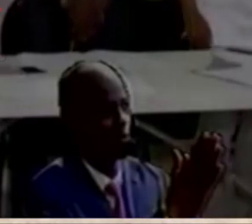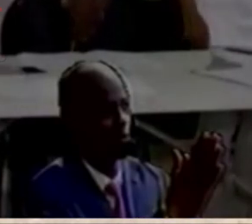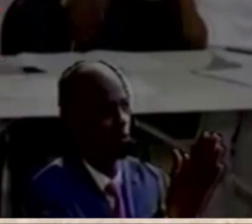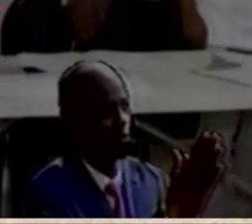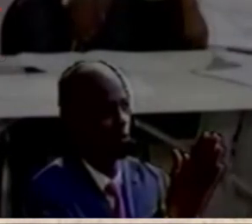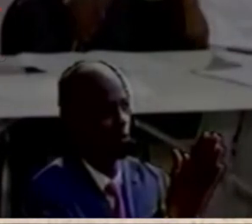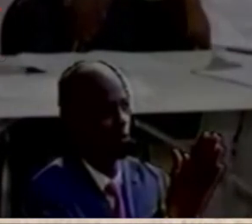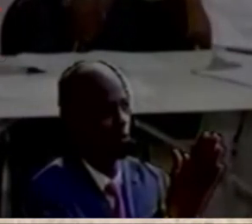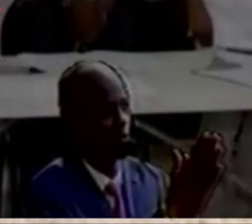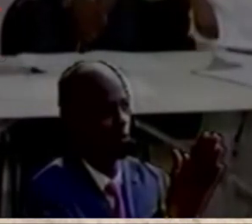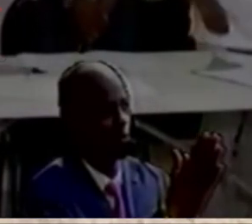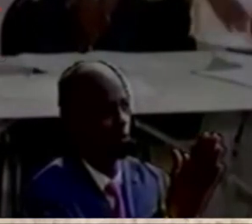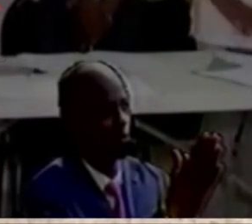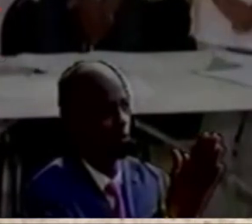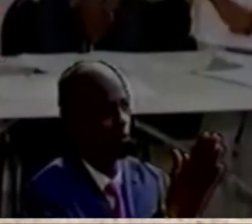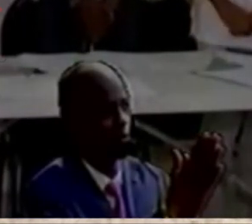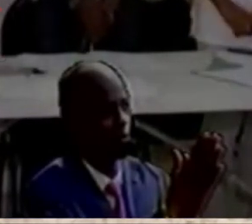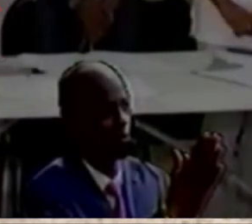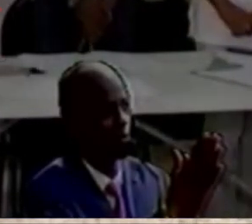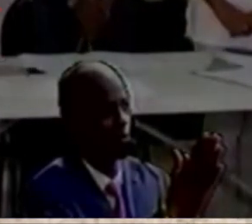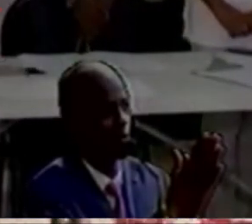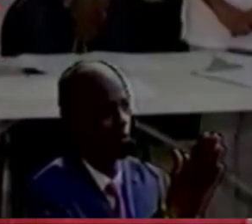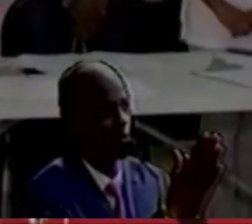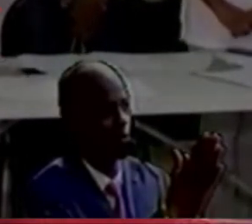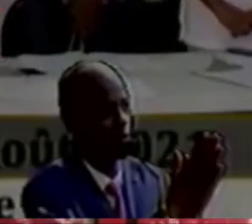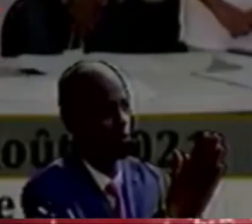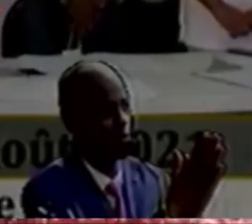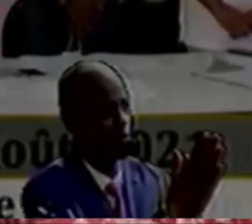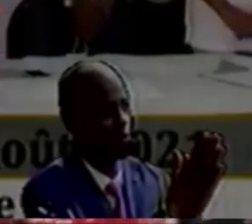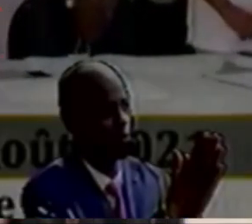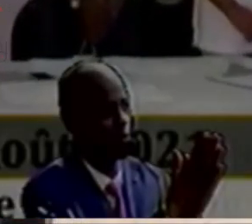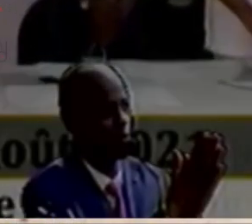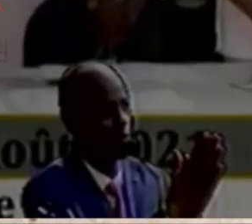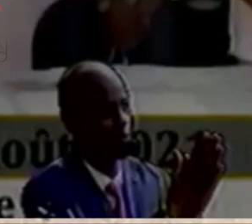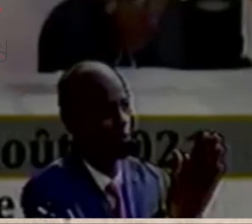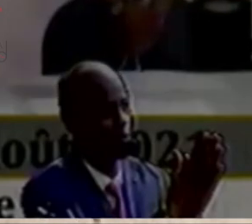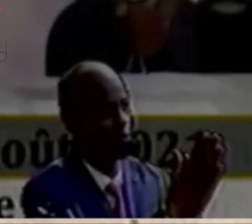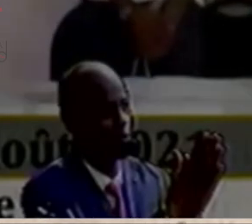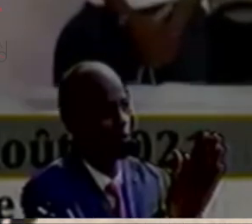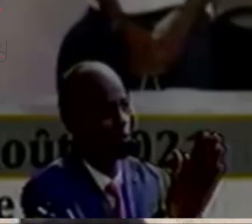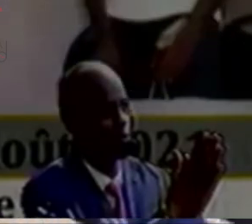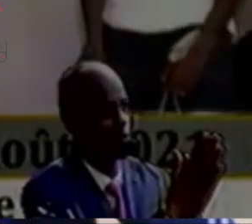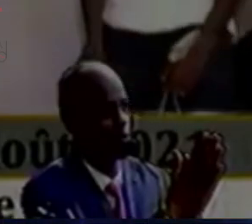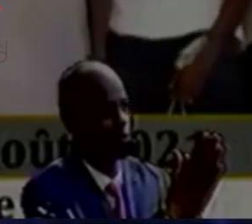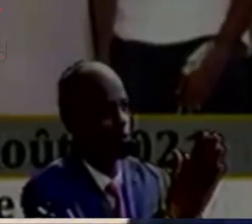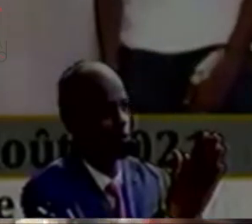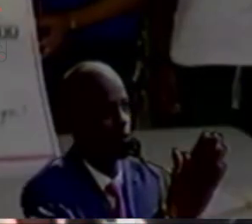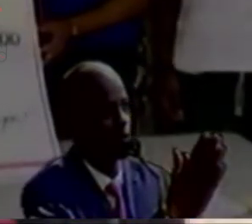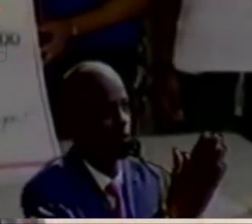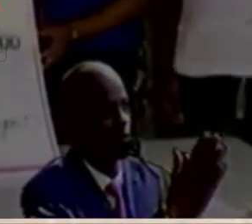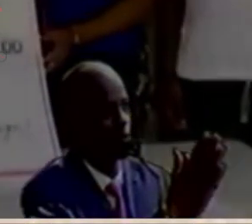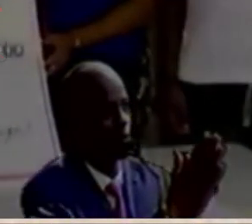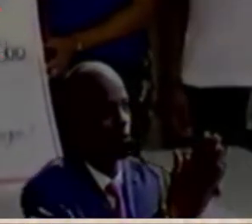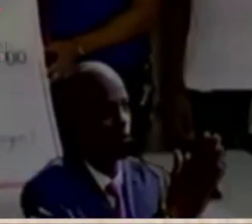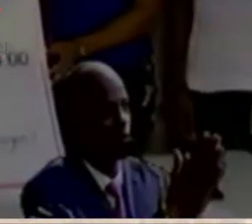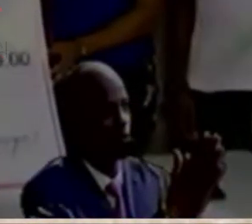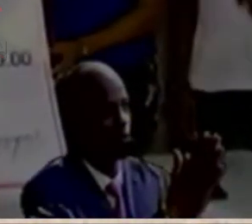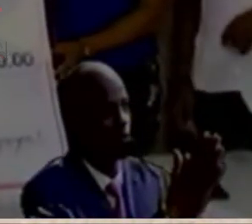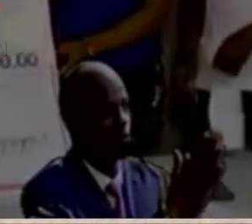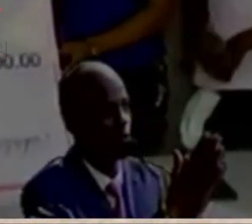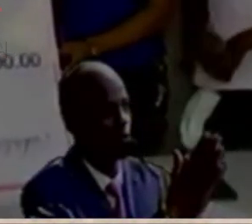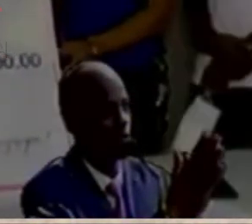Donc aujourd'hui, moi, c'est un plaisir d'être ici, d'être surtout à la verrière yucanaise. Pourquoi la verrière yucanaise en particulier? La verrière yucanaise a